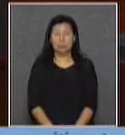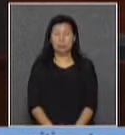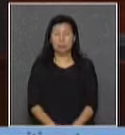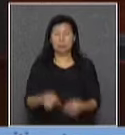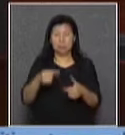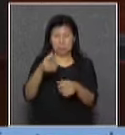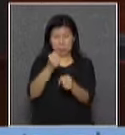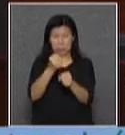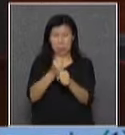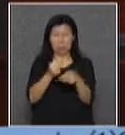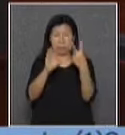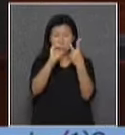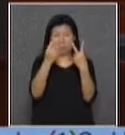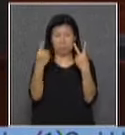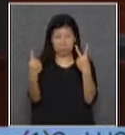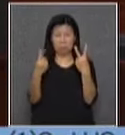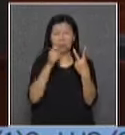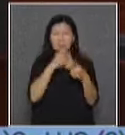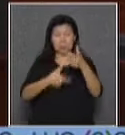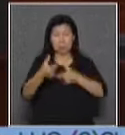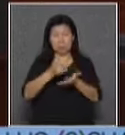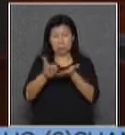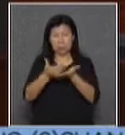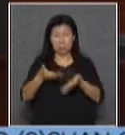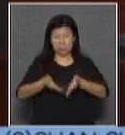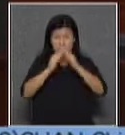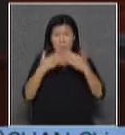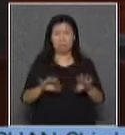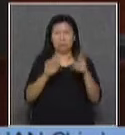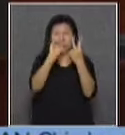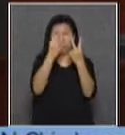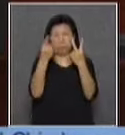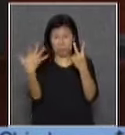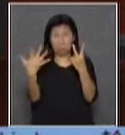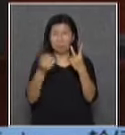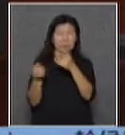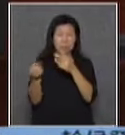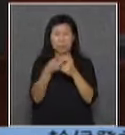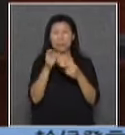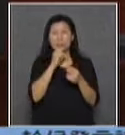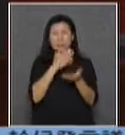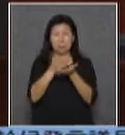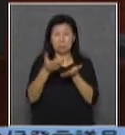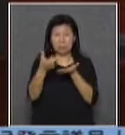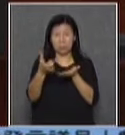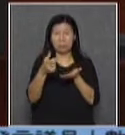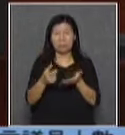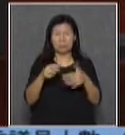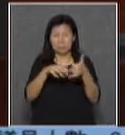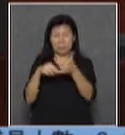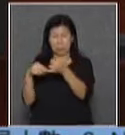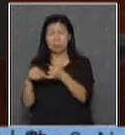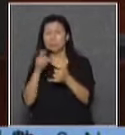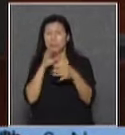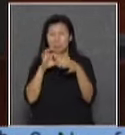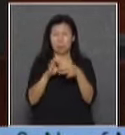職位呢喺2011年呢係獲財委會批准成立嘅，2015年呢係再次獲得撥款呢係延續呢個嘅多